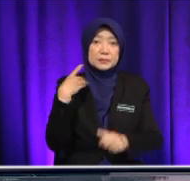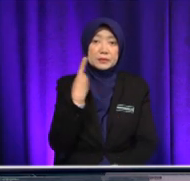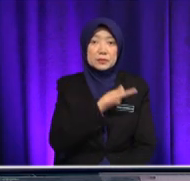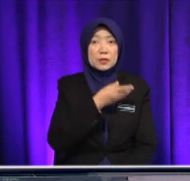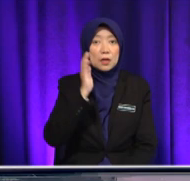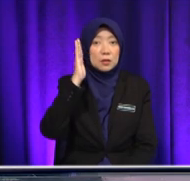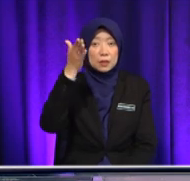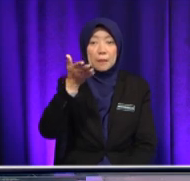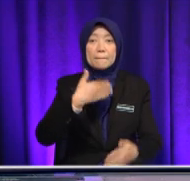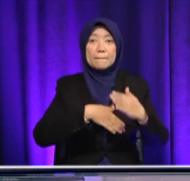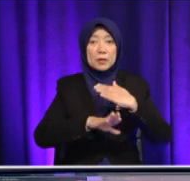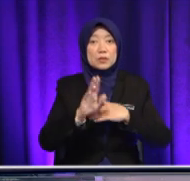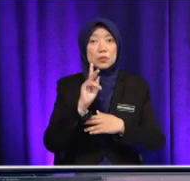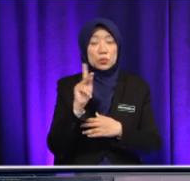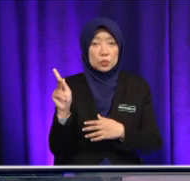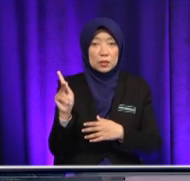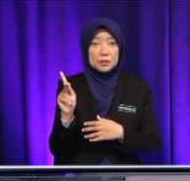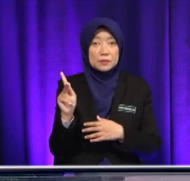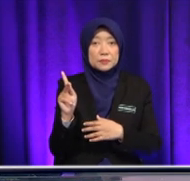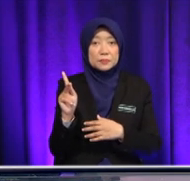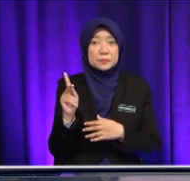akan masukkan